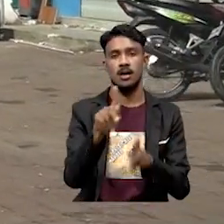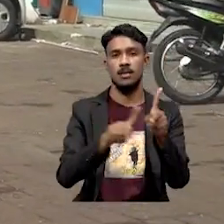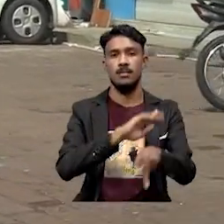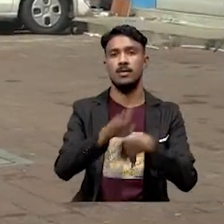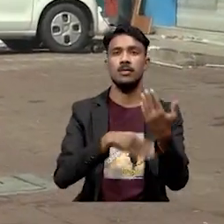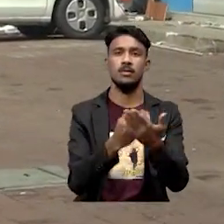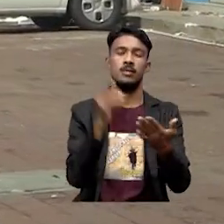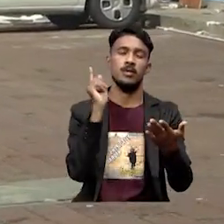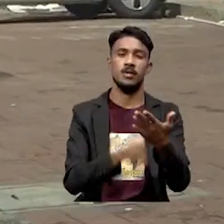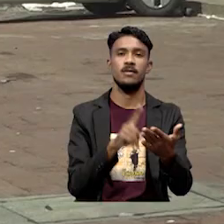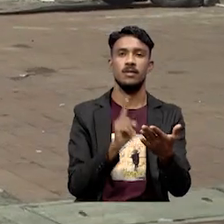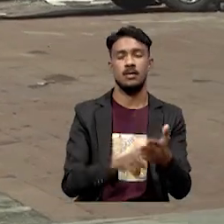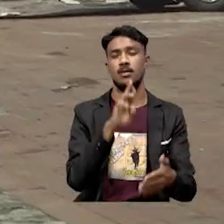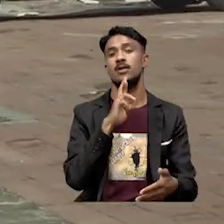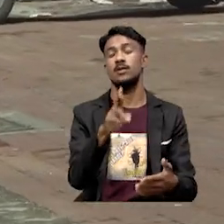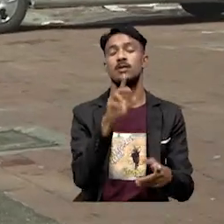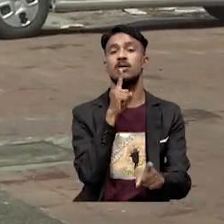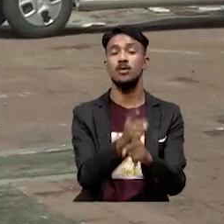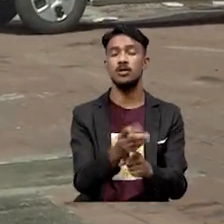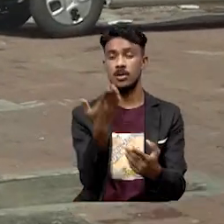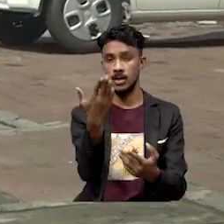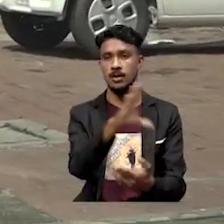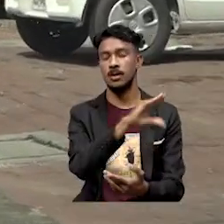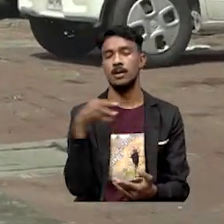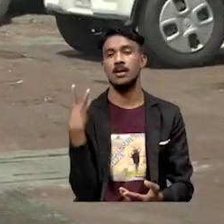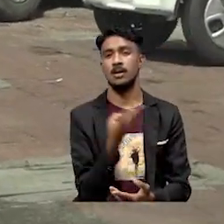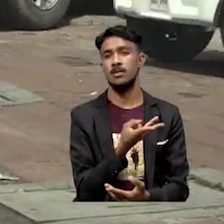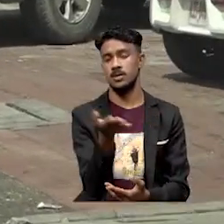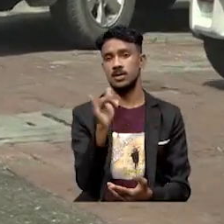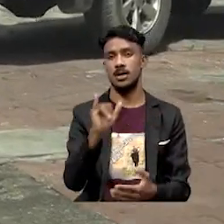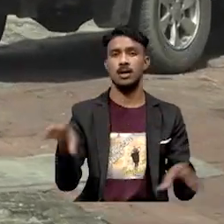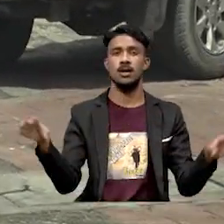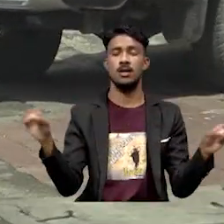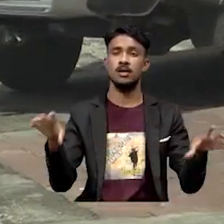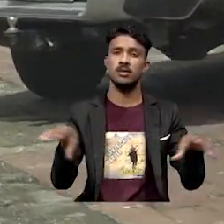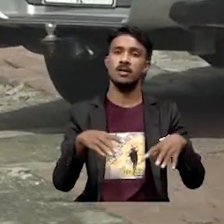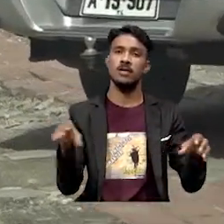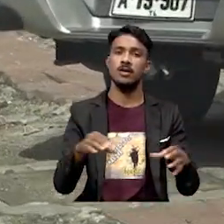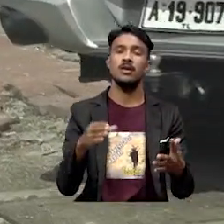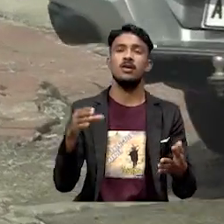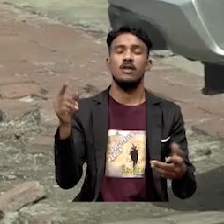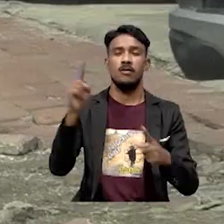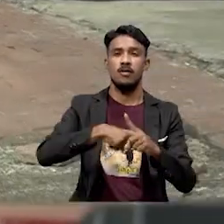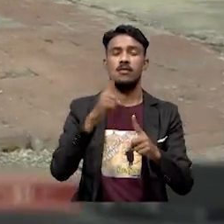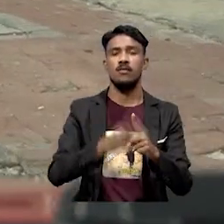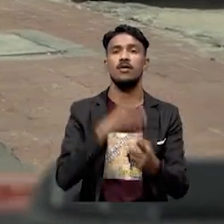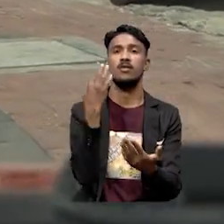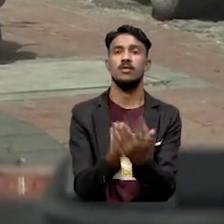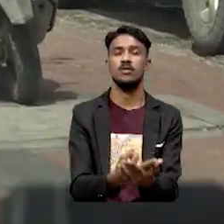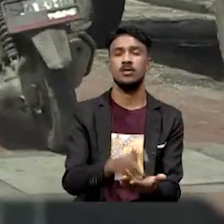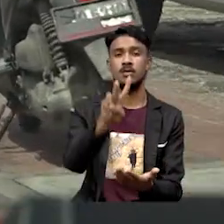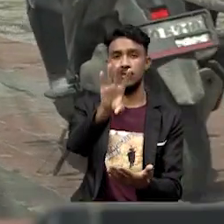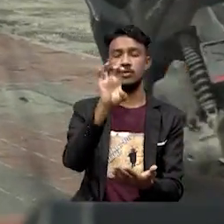kritika. Realita ni makane. Serian tebo sira la servisu, ami atama fulo fulo osa 250 mil dolar resim